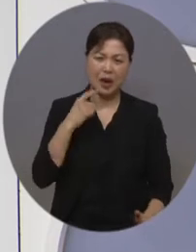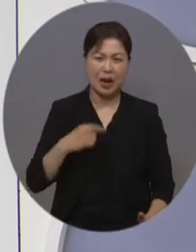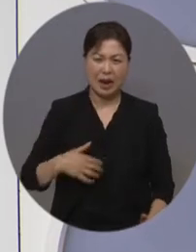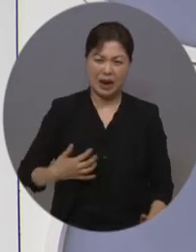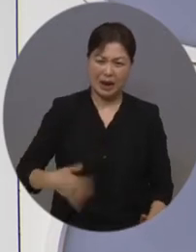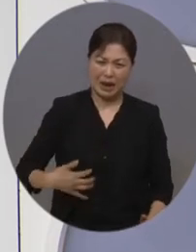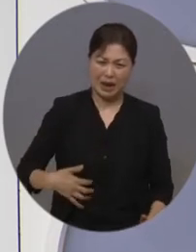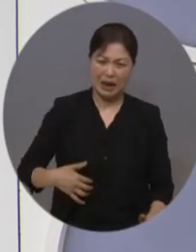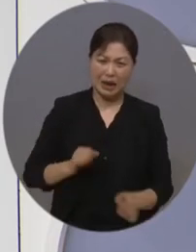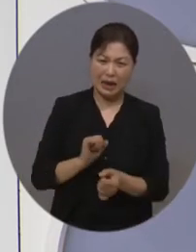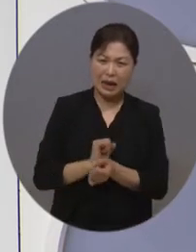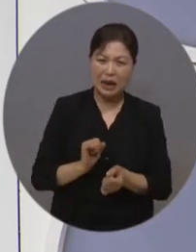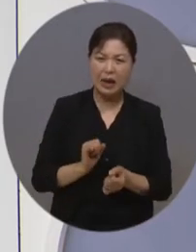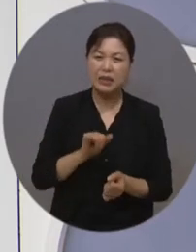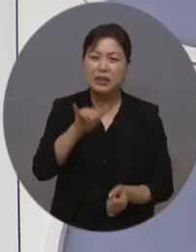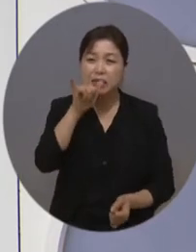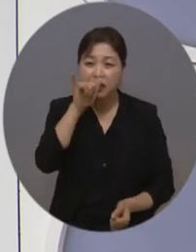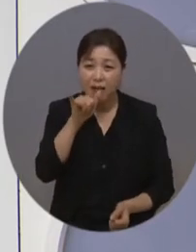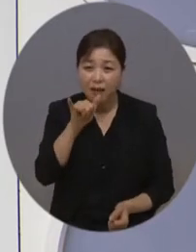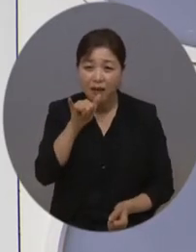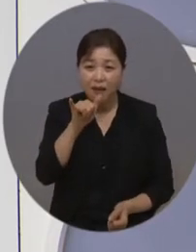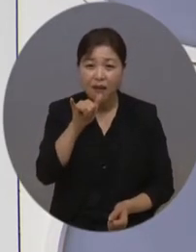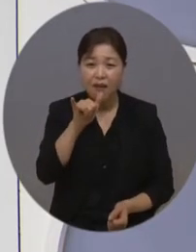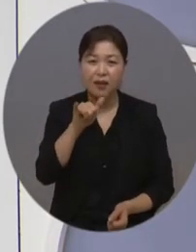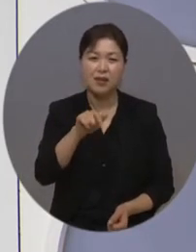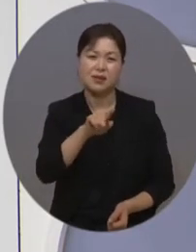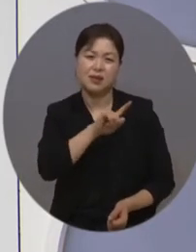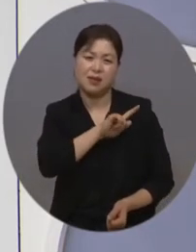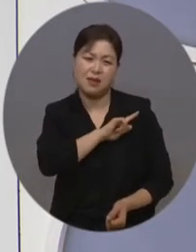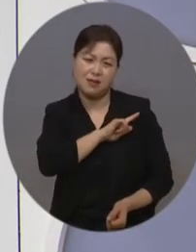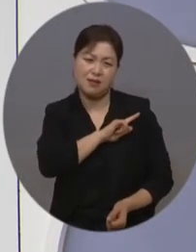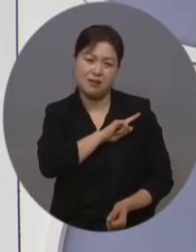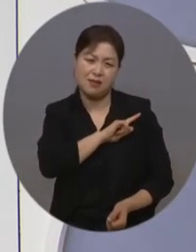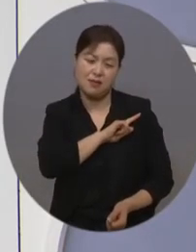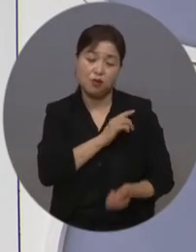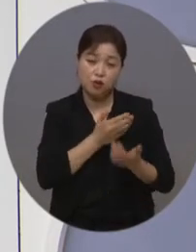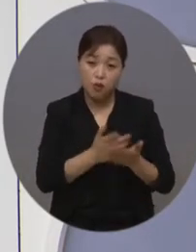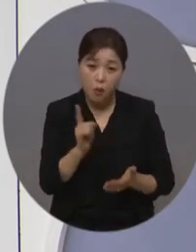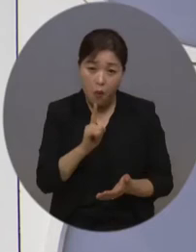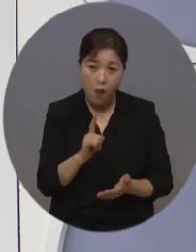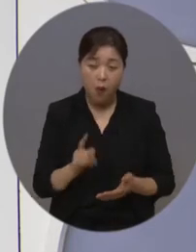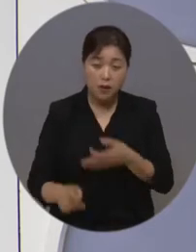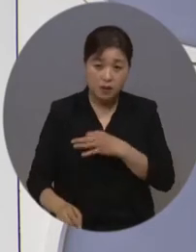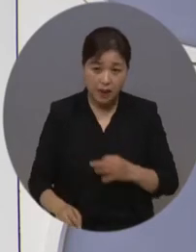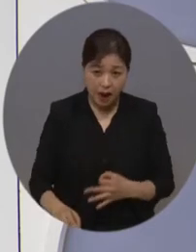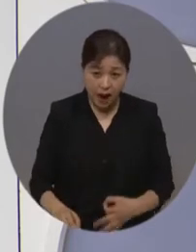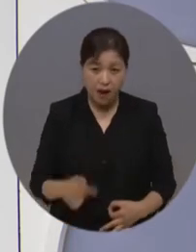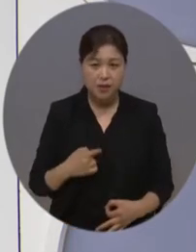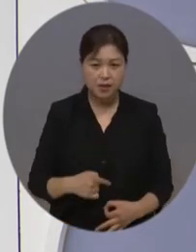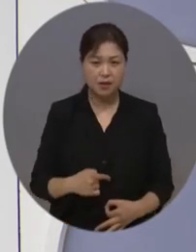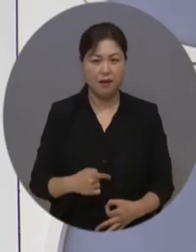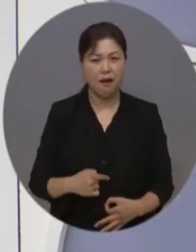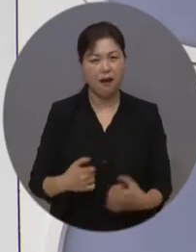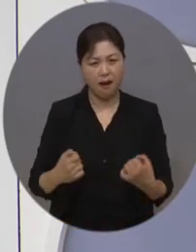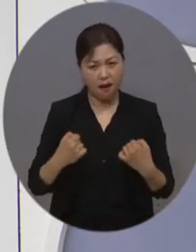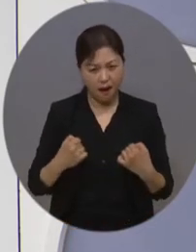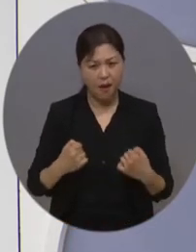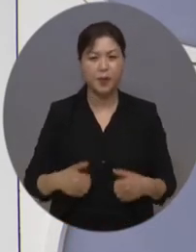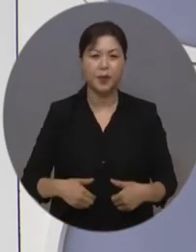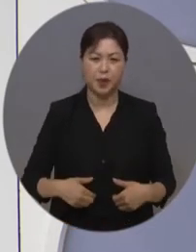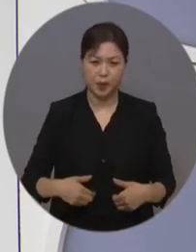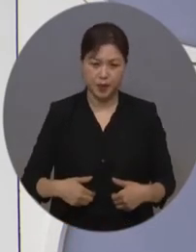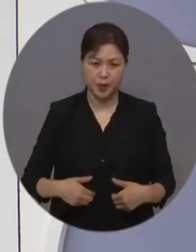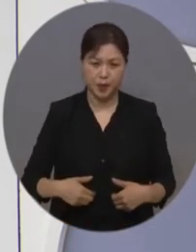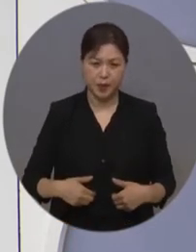식중독도 잘 걸리고 그렇죠. 이렇게 되면은 제일 중요한 게 장을 튼튼히 해야 됩니다. 그래서 소위 정장이라 그러죠.